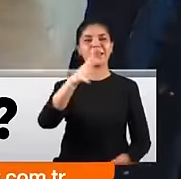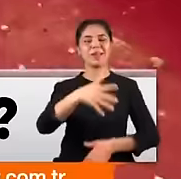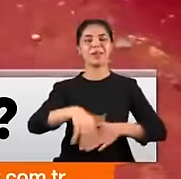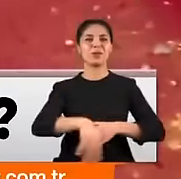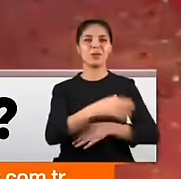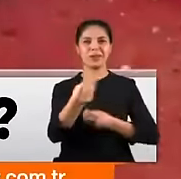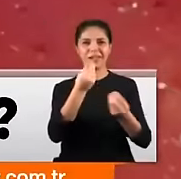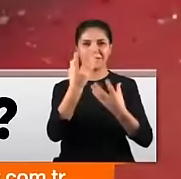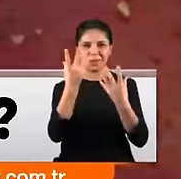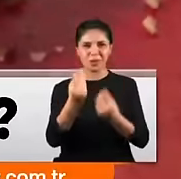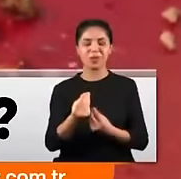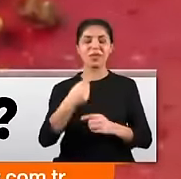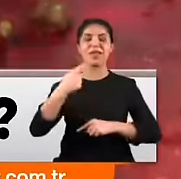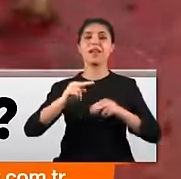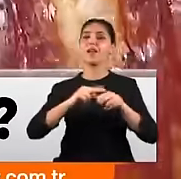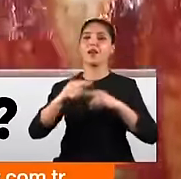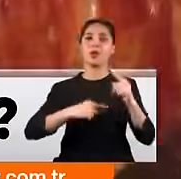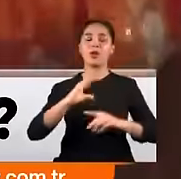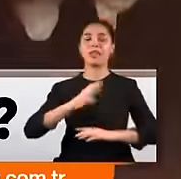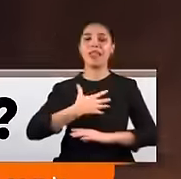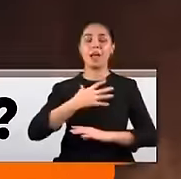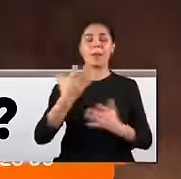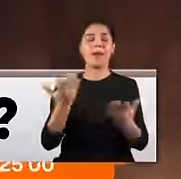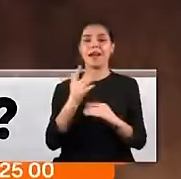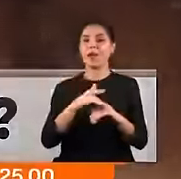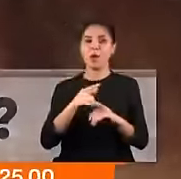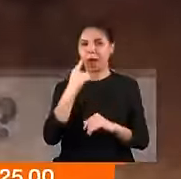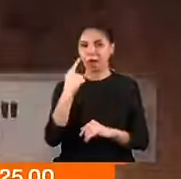gelen kokoreçin gerçek sahibi hangi ülke?